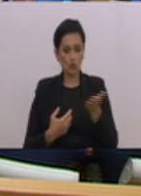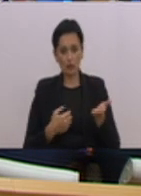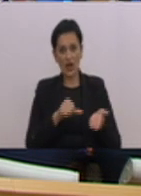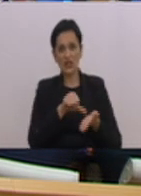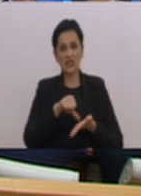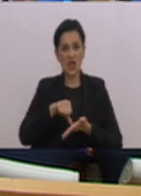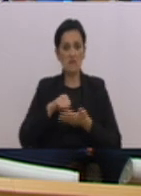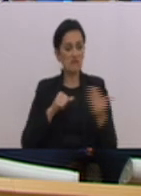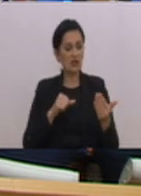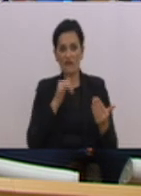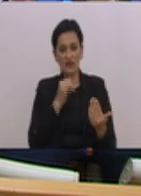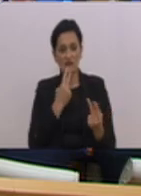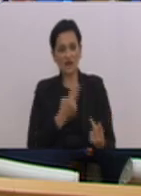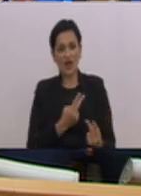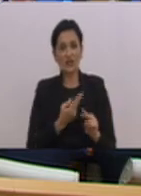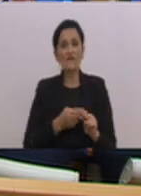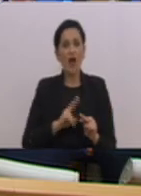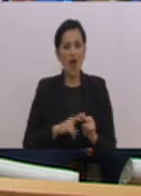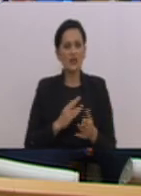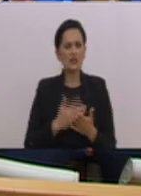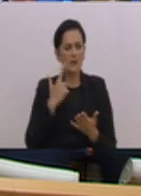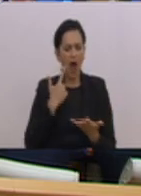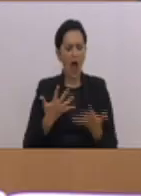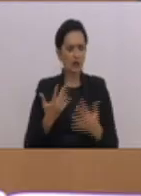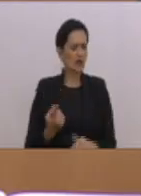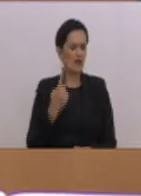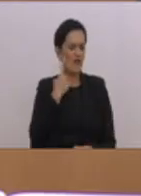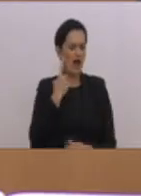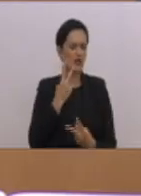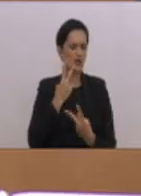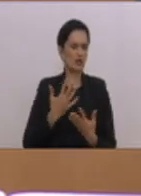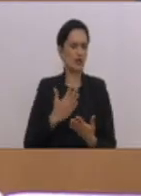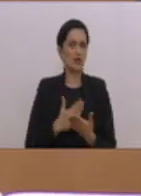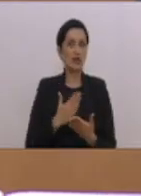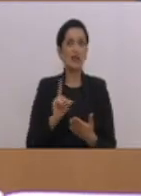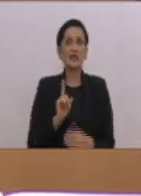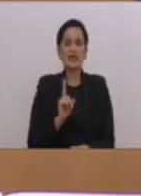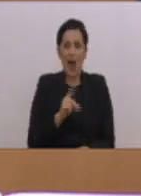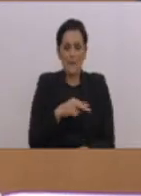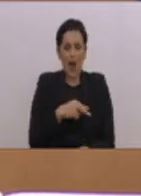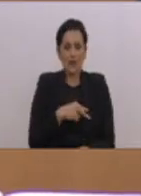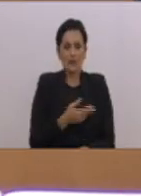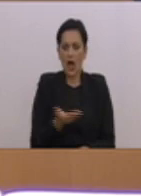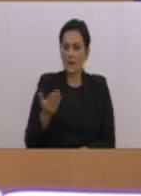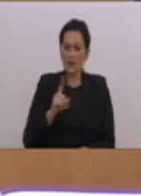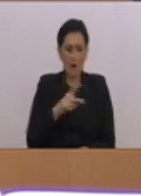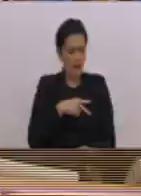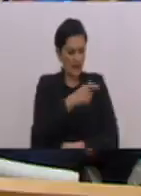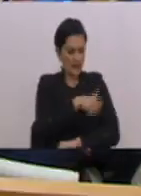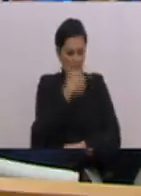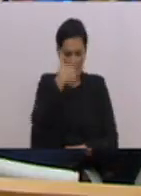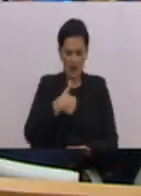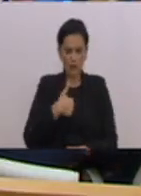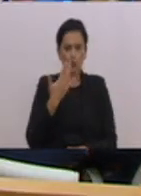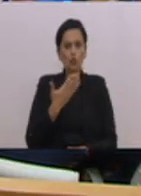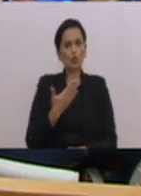tsaromadganlebis khridan. Ეს არის მართლა აშკარა და თვალშისაცემი. Რა პარლამენტია და რა პარლამენტის წევრი ვარ მე თუ არ